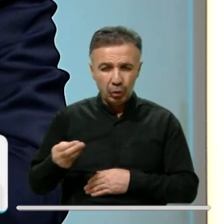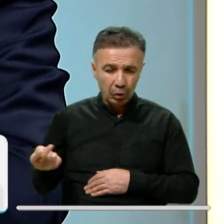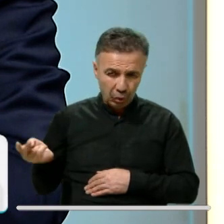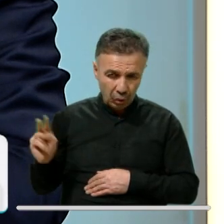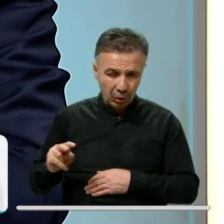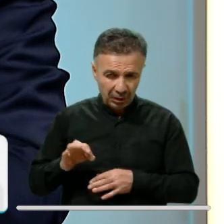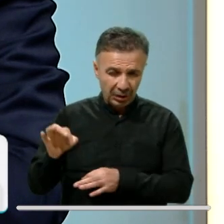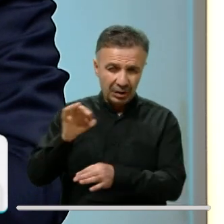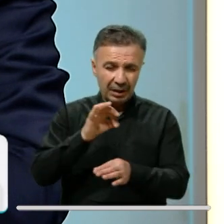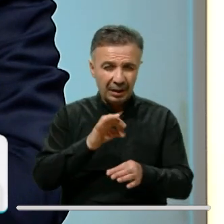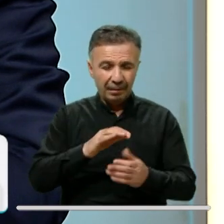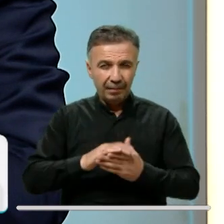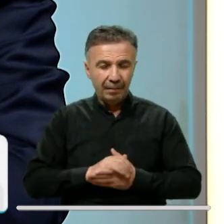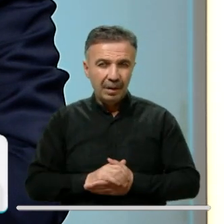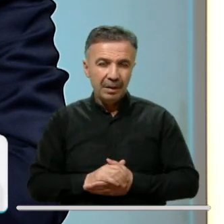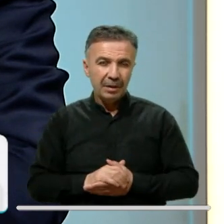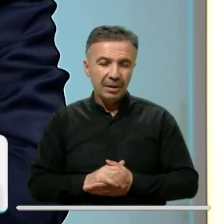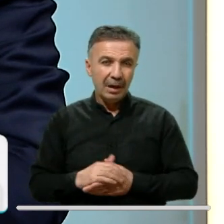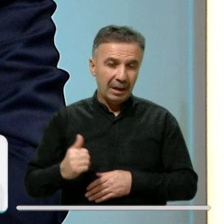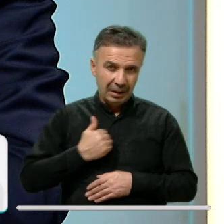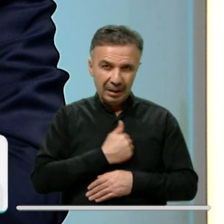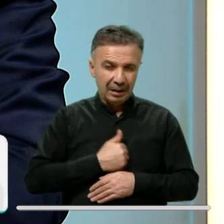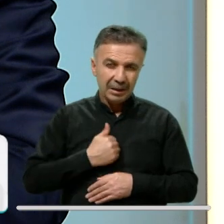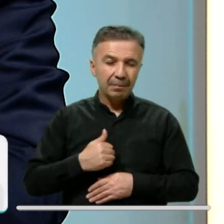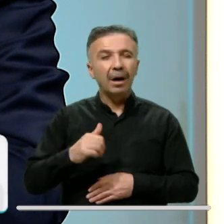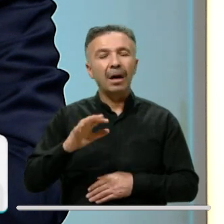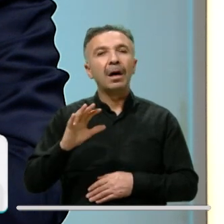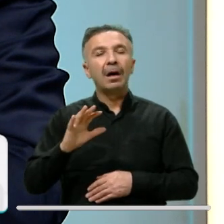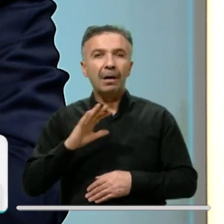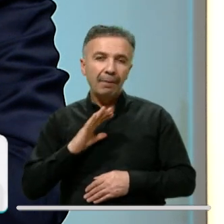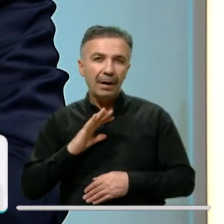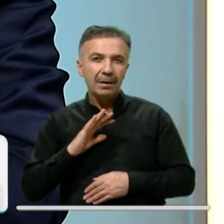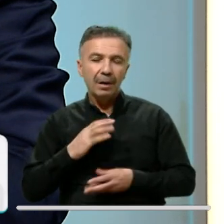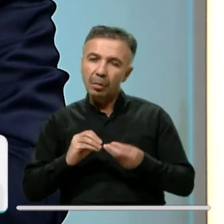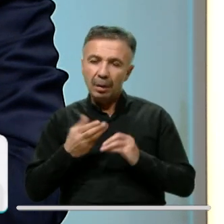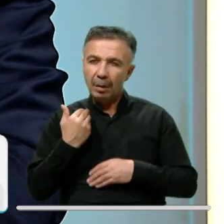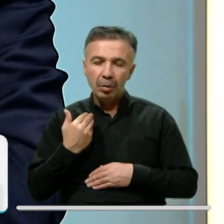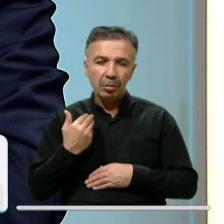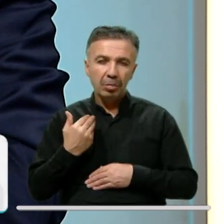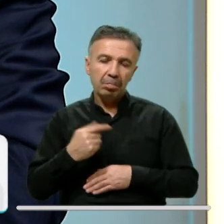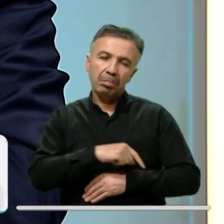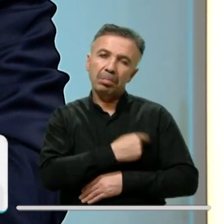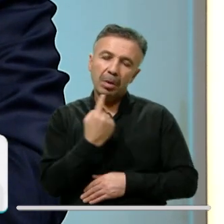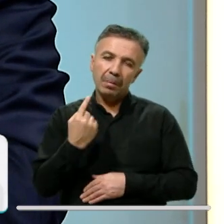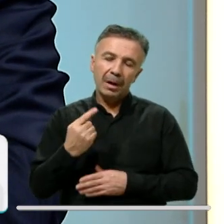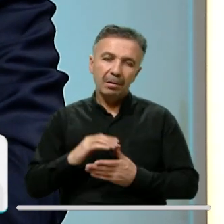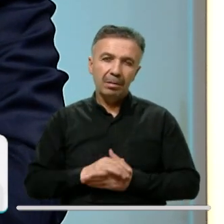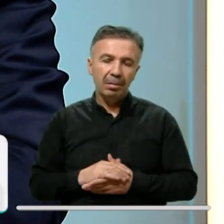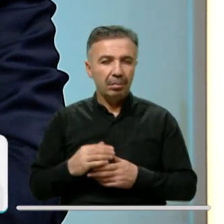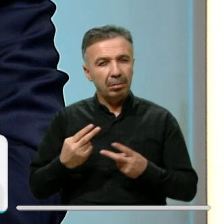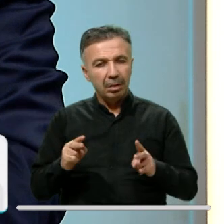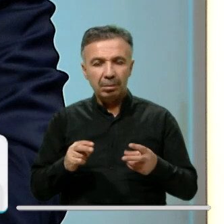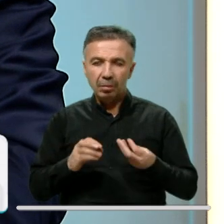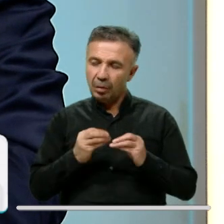yanında ya da İslamofobi gibi bir takım hareketlerde, faaliyetlerde bulunuyorsa doğal olarak insanlar bunlara kızabilir. Ona